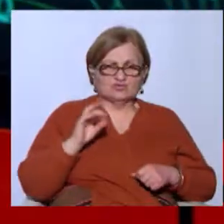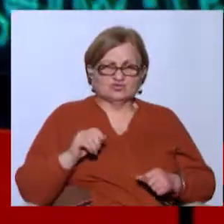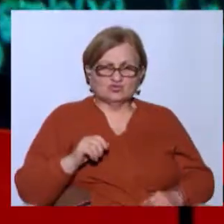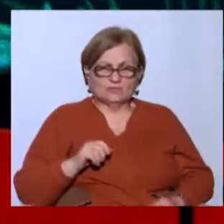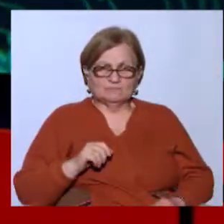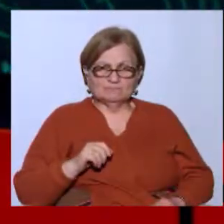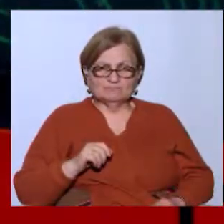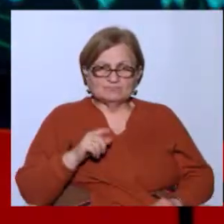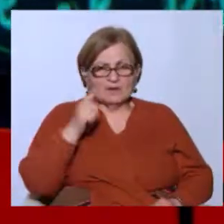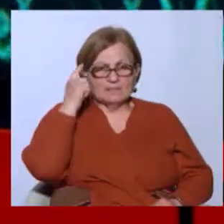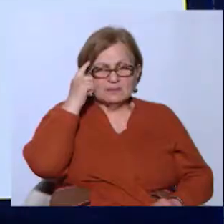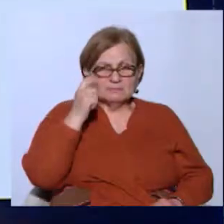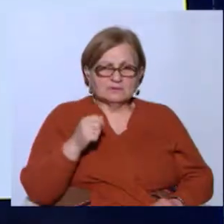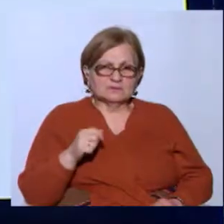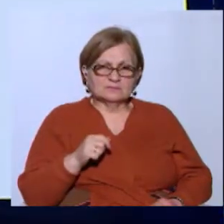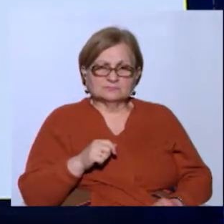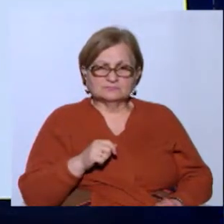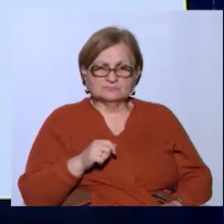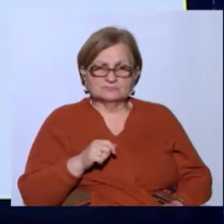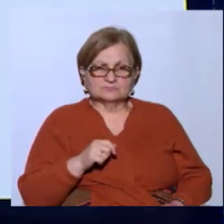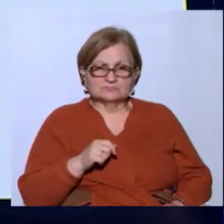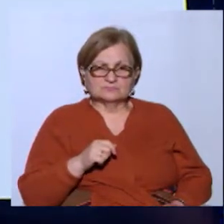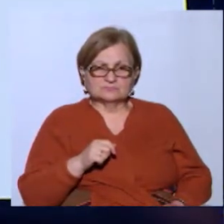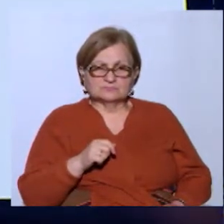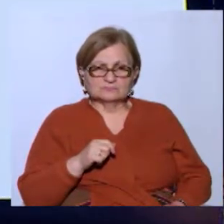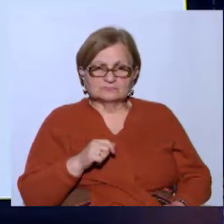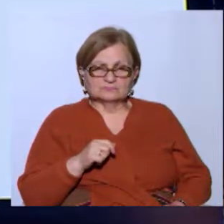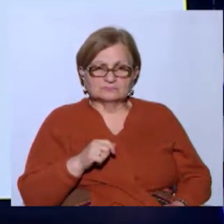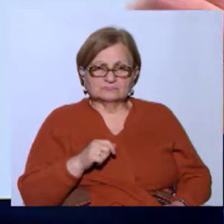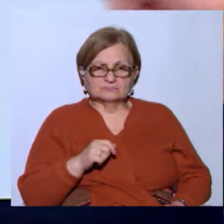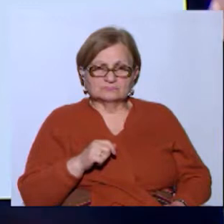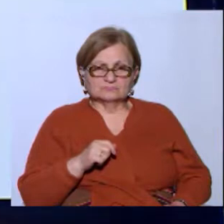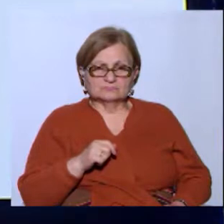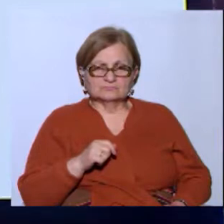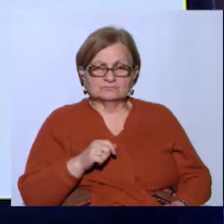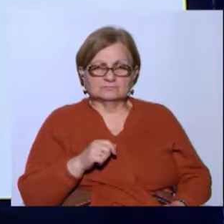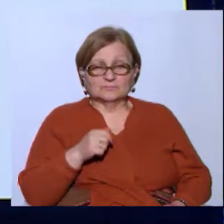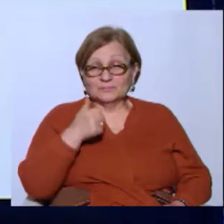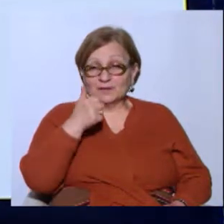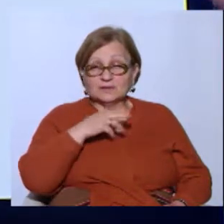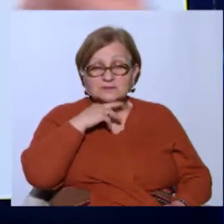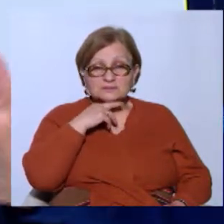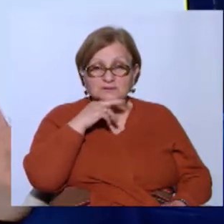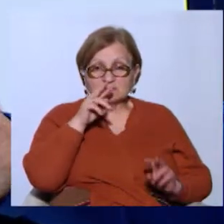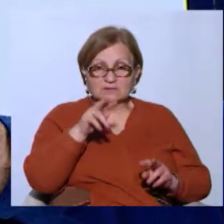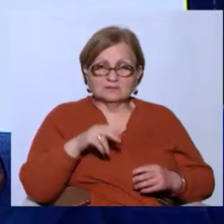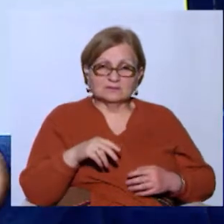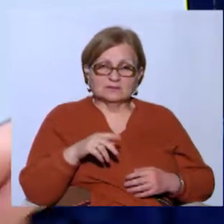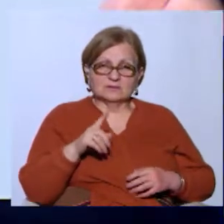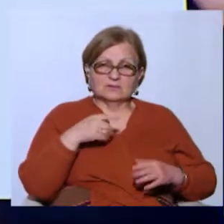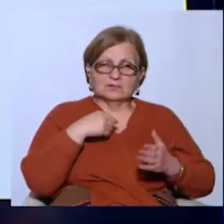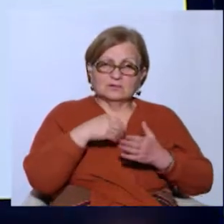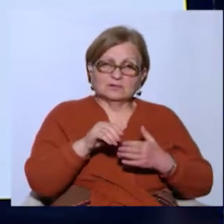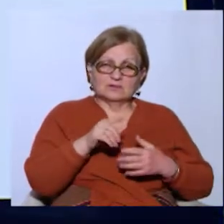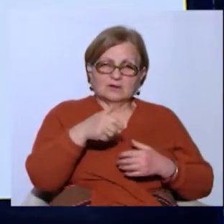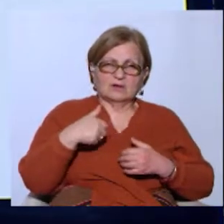შევძლებ. დაფიქრდით, დააკვირდით, არიჩქაროთ. კარგად დააკვირდით. რო ვიყიდო რაგბის